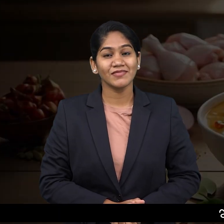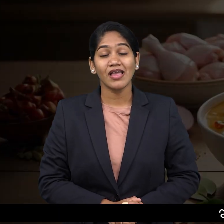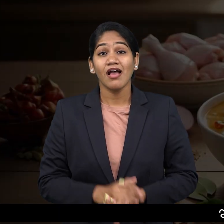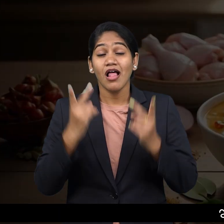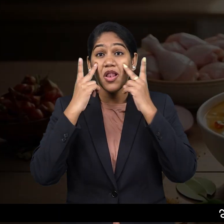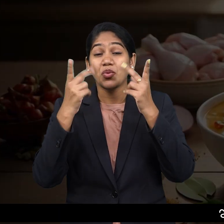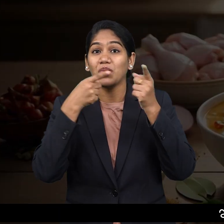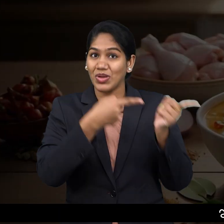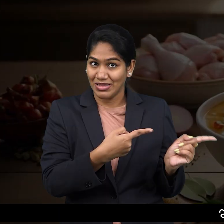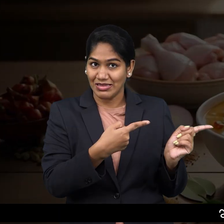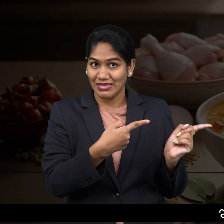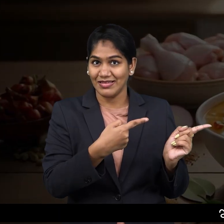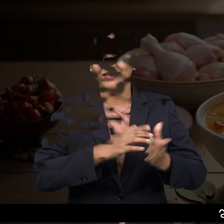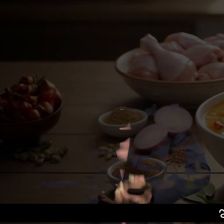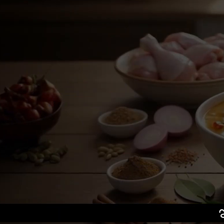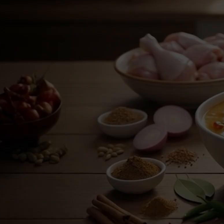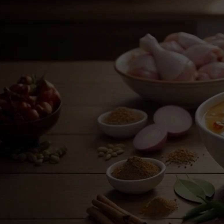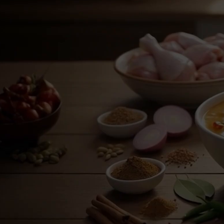ఇది చూడండి.